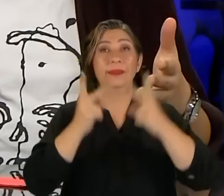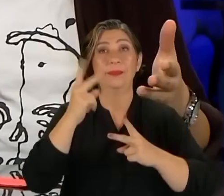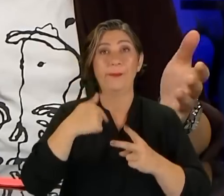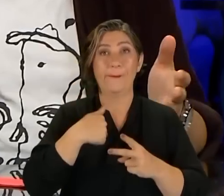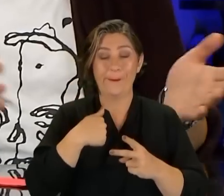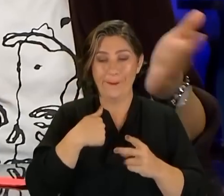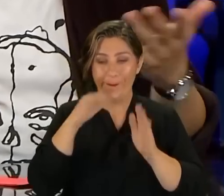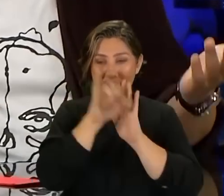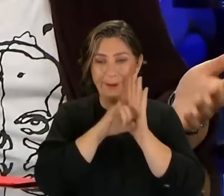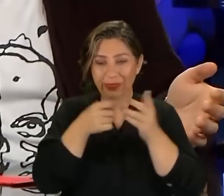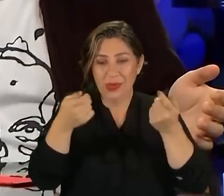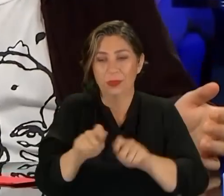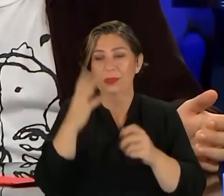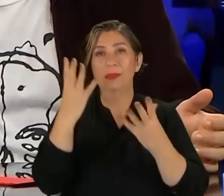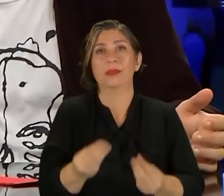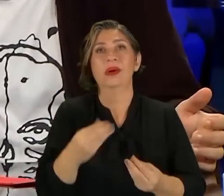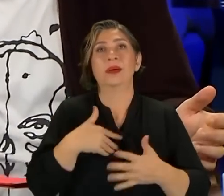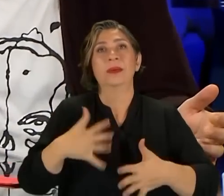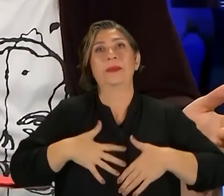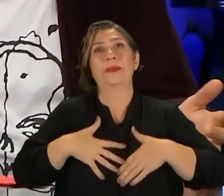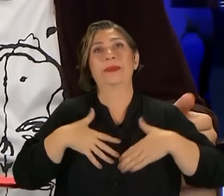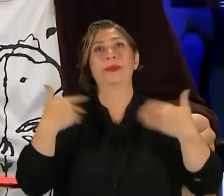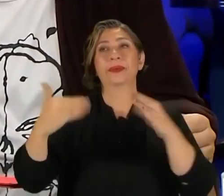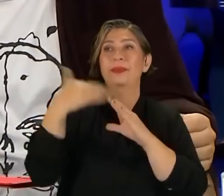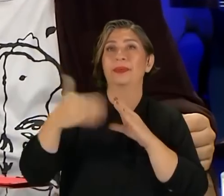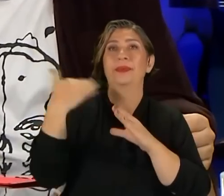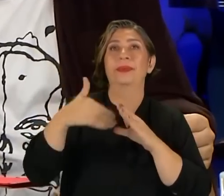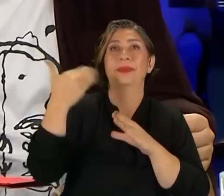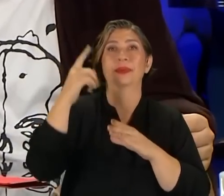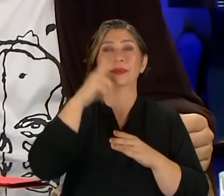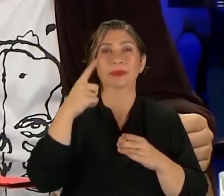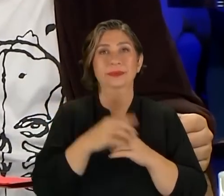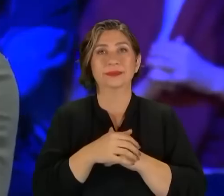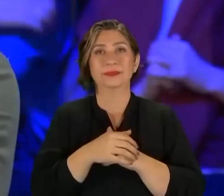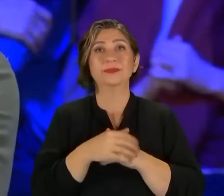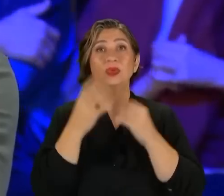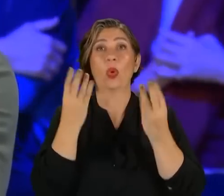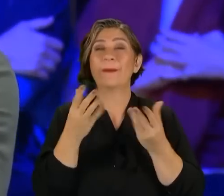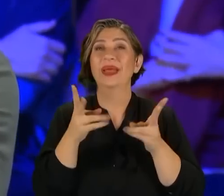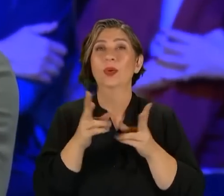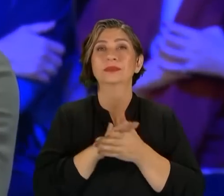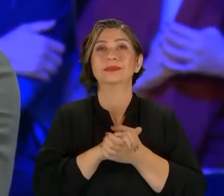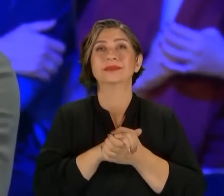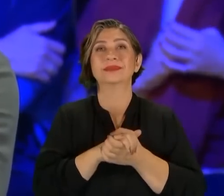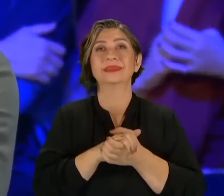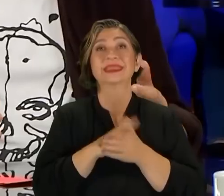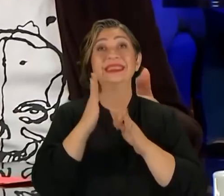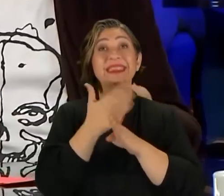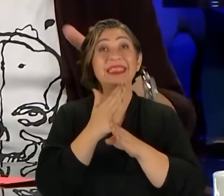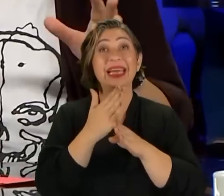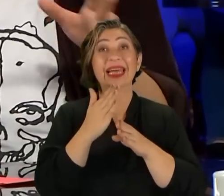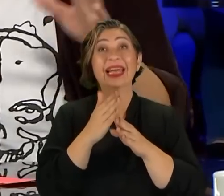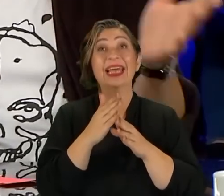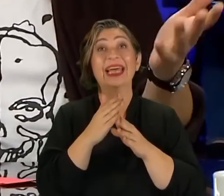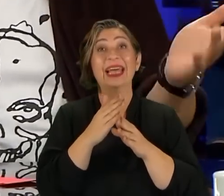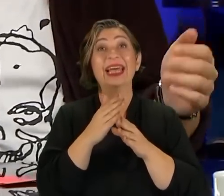de hani Instagram'ı kapattığım oldu mesela. Hani sırf bir şey yazmasınlar diye olabiliyor. Ya çünkü